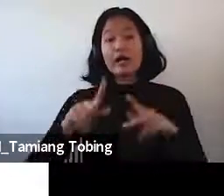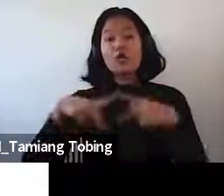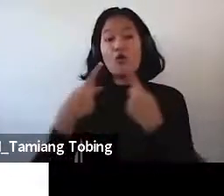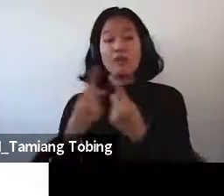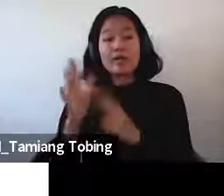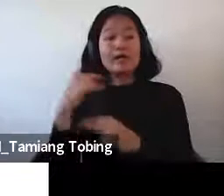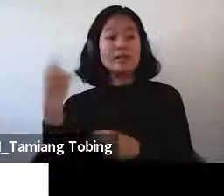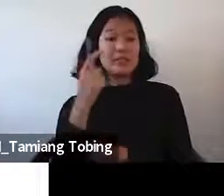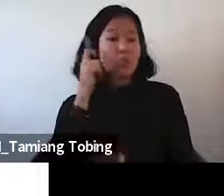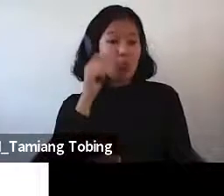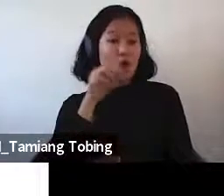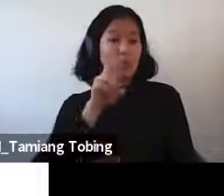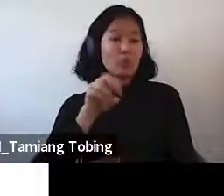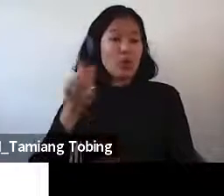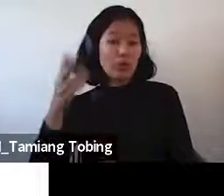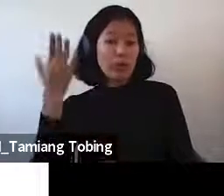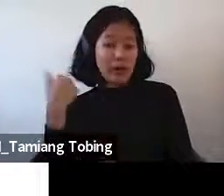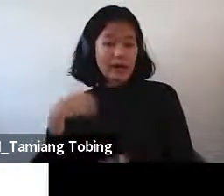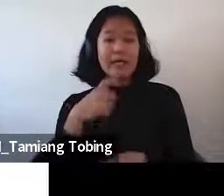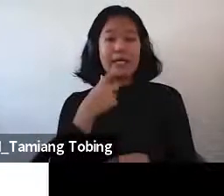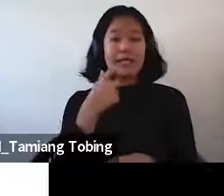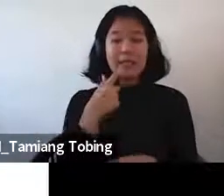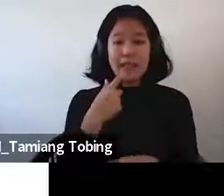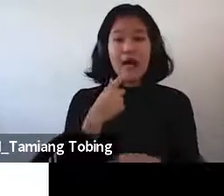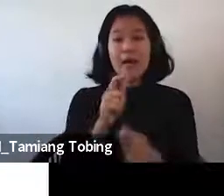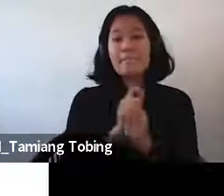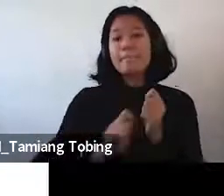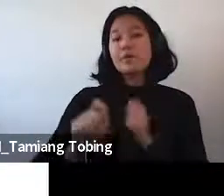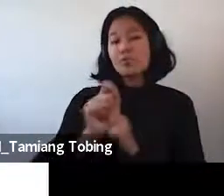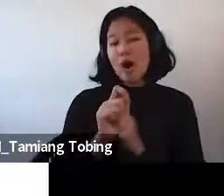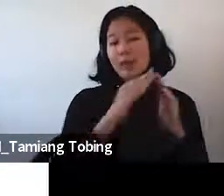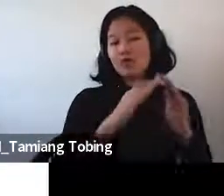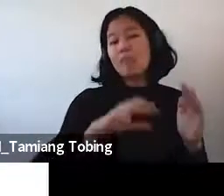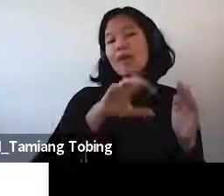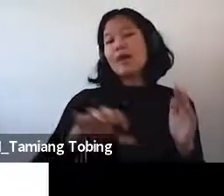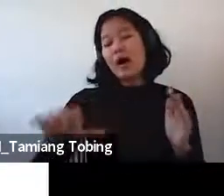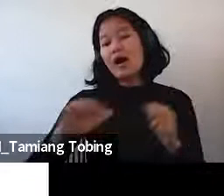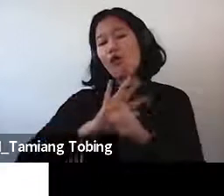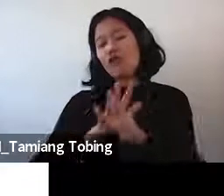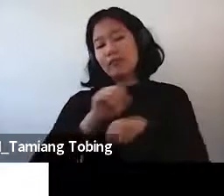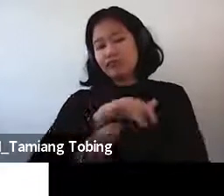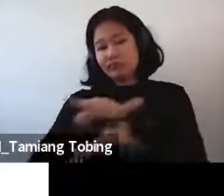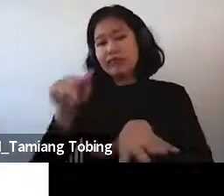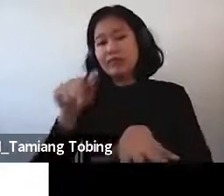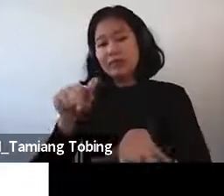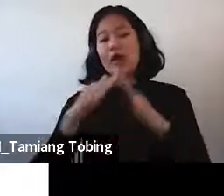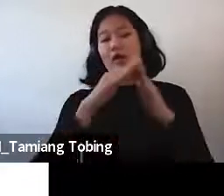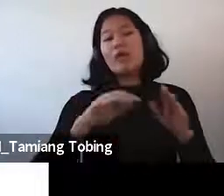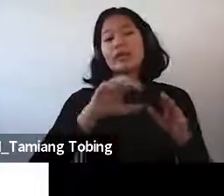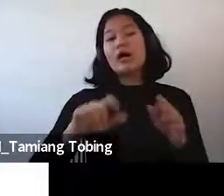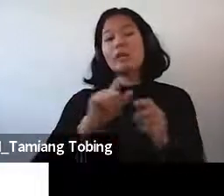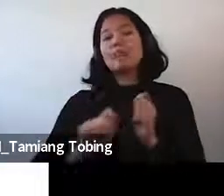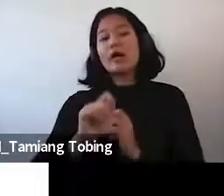tahun 2020, kajian dinamika perubahan dalam rumah tangga selama COVID-19 di